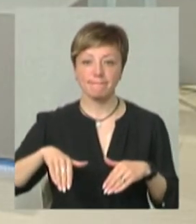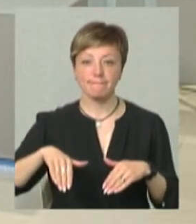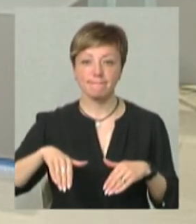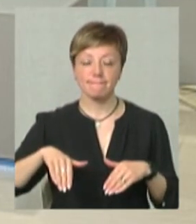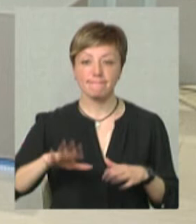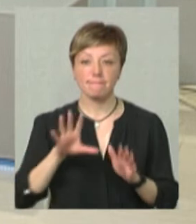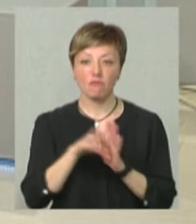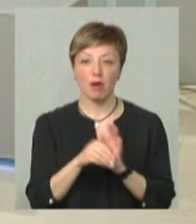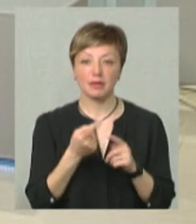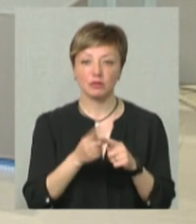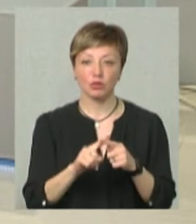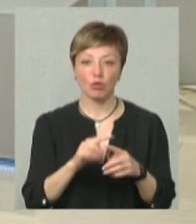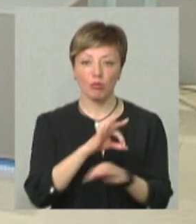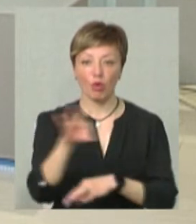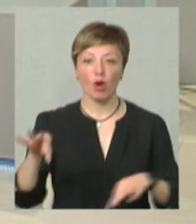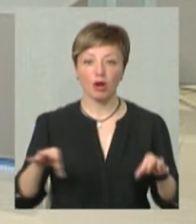в рамках цього проєкту